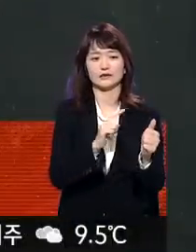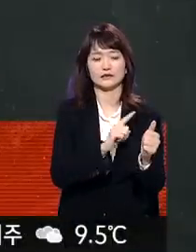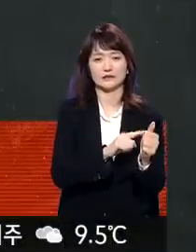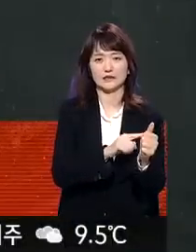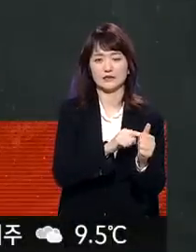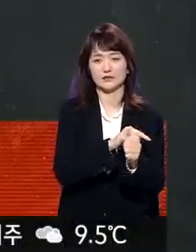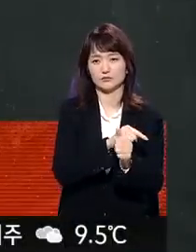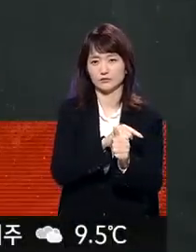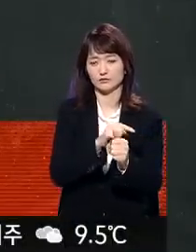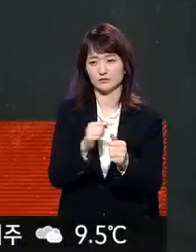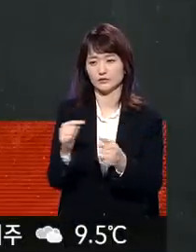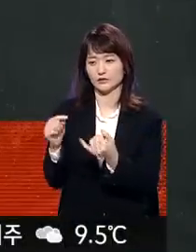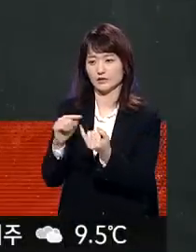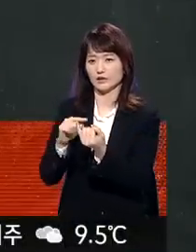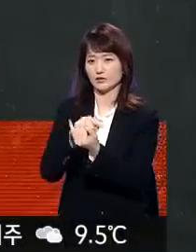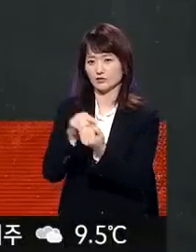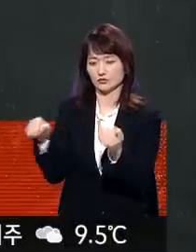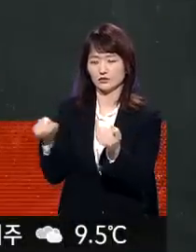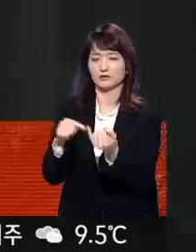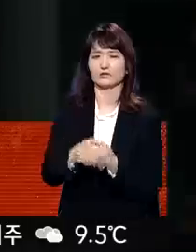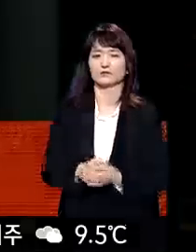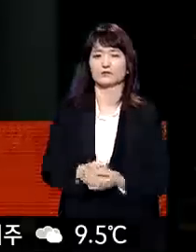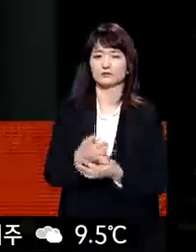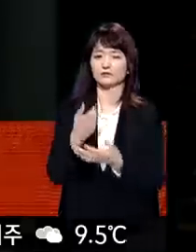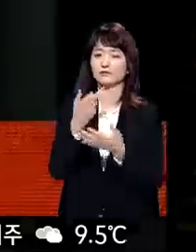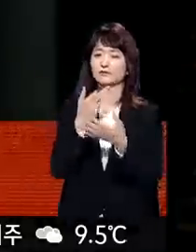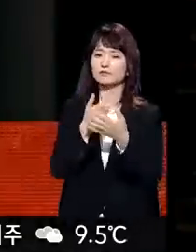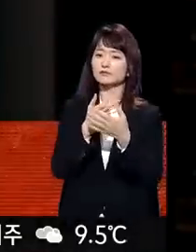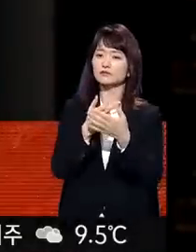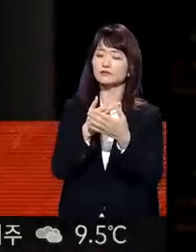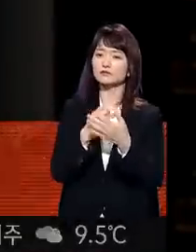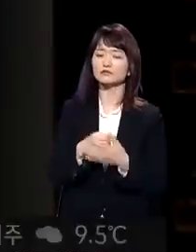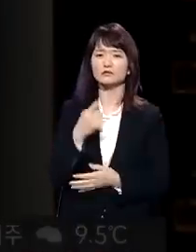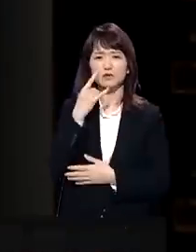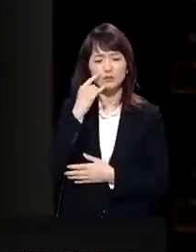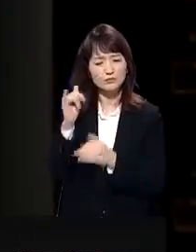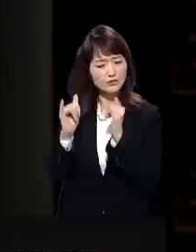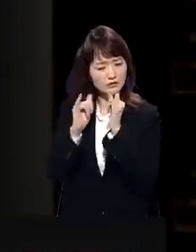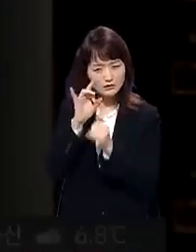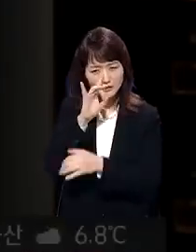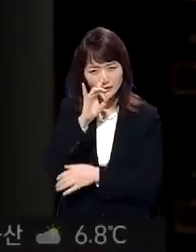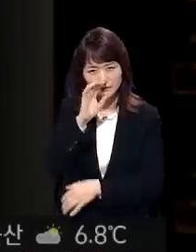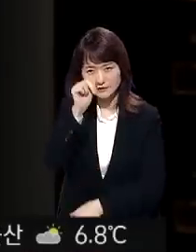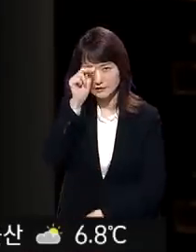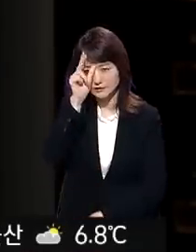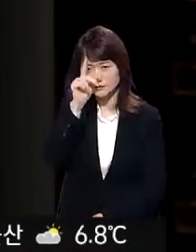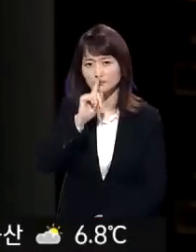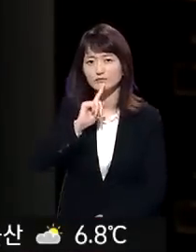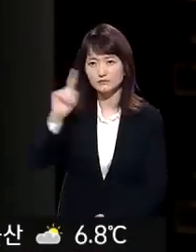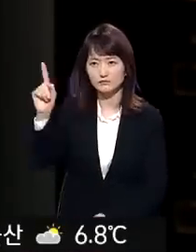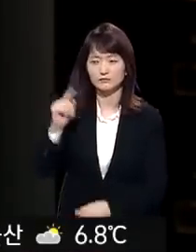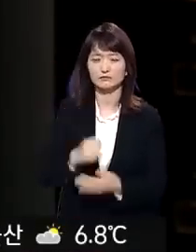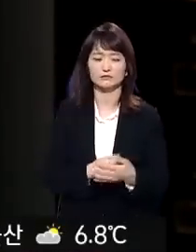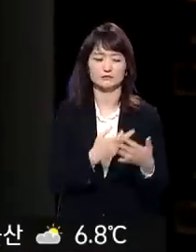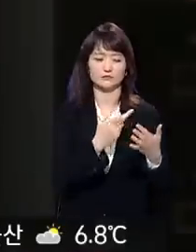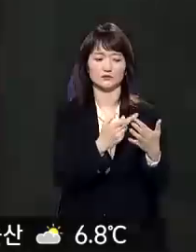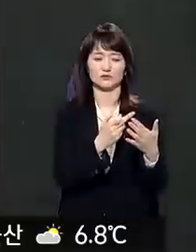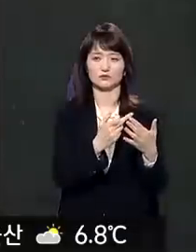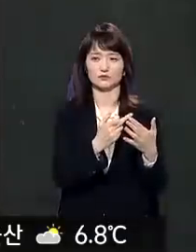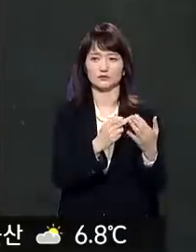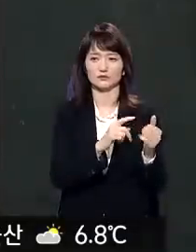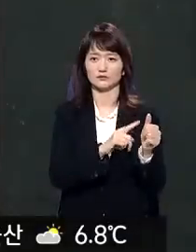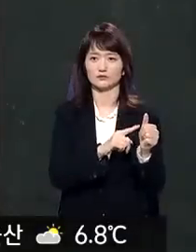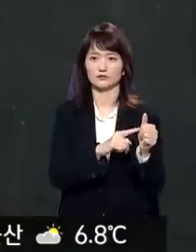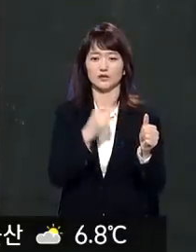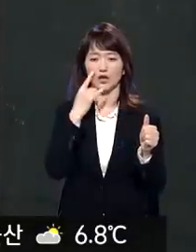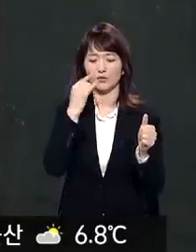거죠. 자, 다시 정리하면 큰아들은 우리 어머니하고 지금 연락이 안 닿으면서 신고를 했습니다. 자, 그런데 둘째 아들, 어머니랑